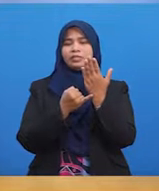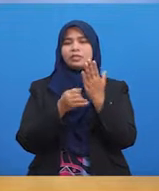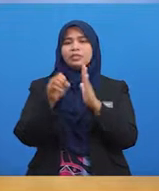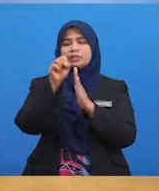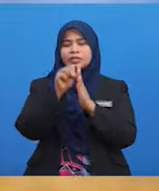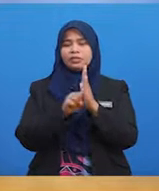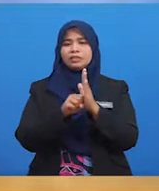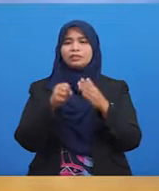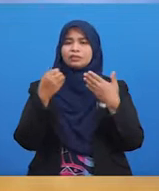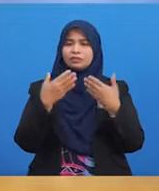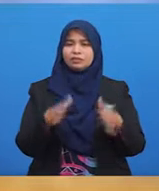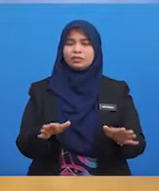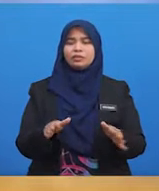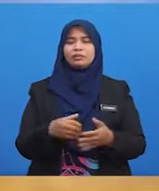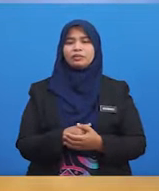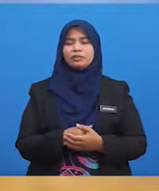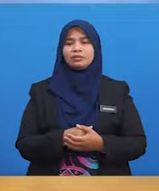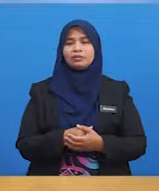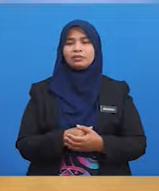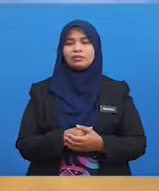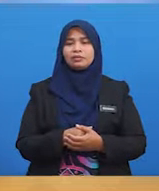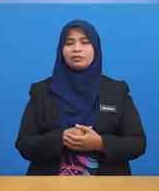Imbuhannya se, sudah.